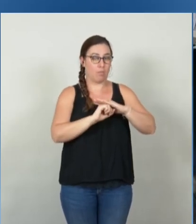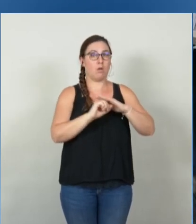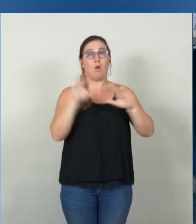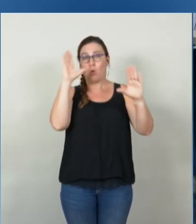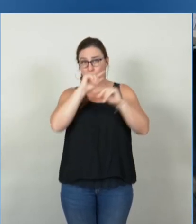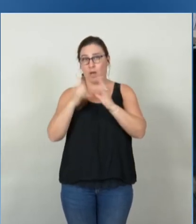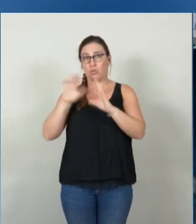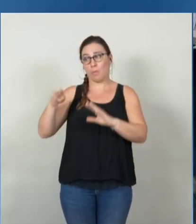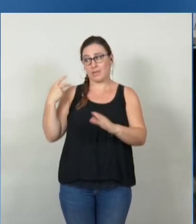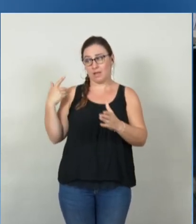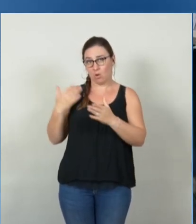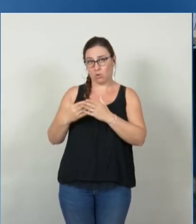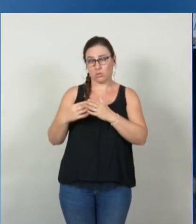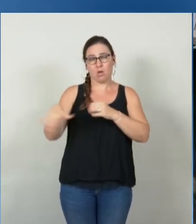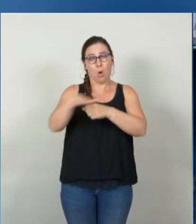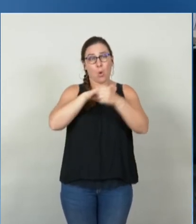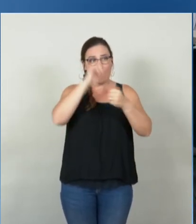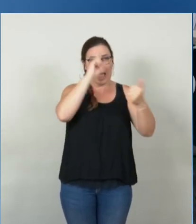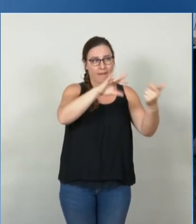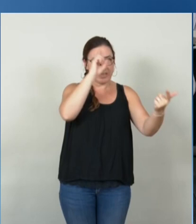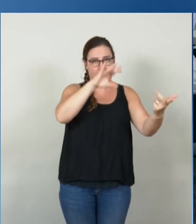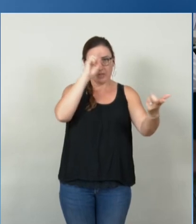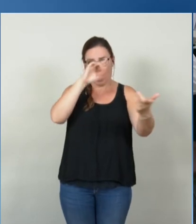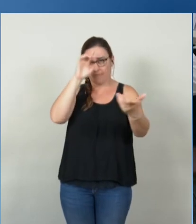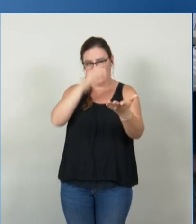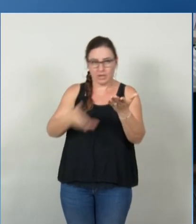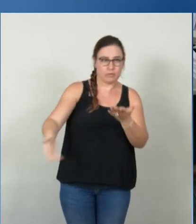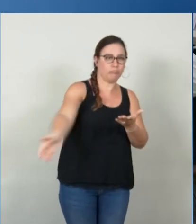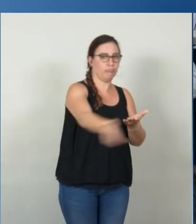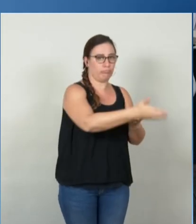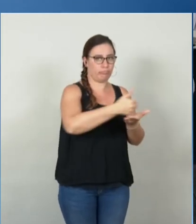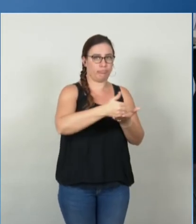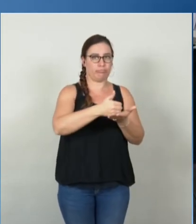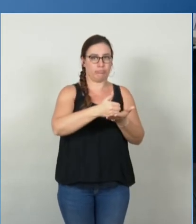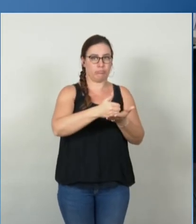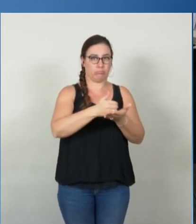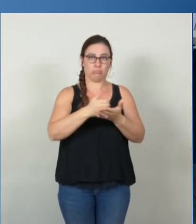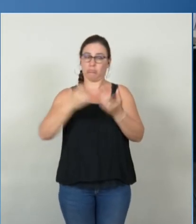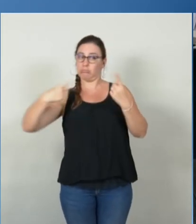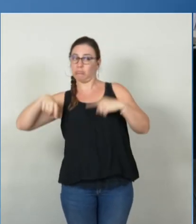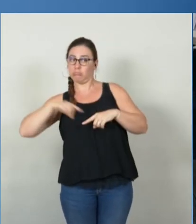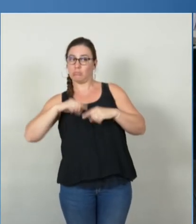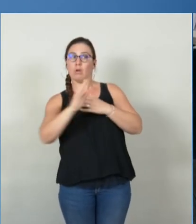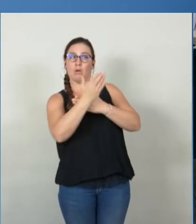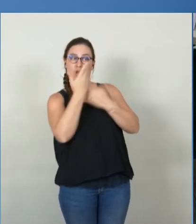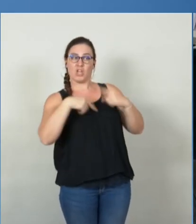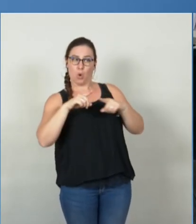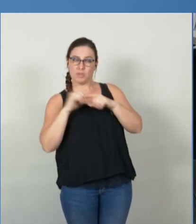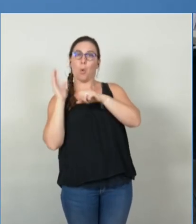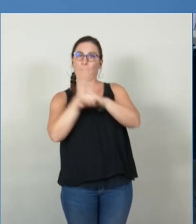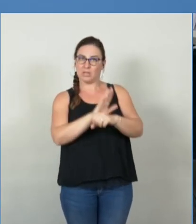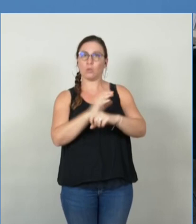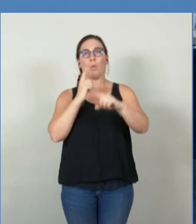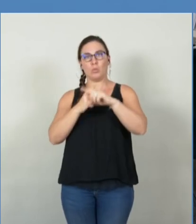la totalité des avis émis par le comité d'avis a été suivi et présenté en commission puis en conseil